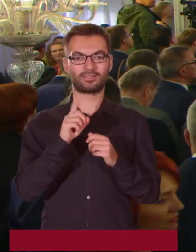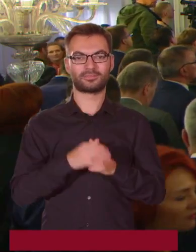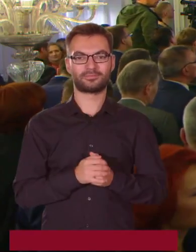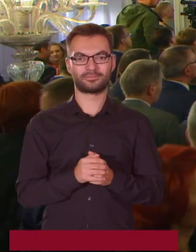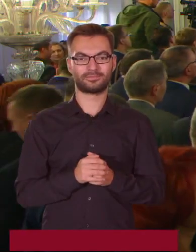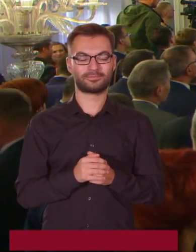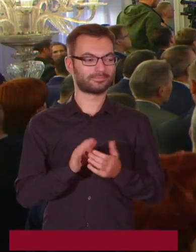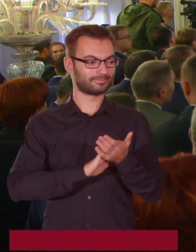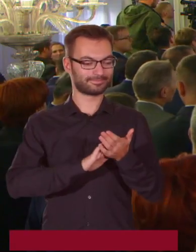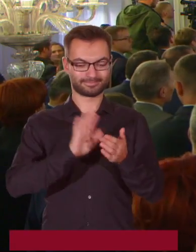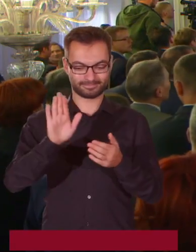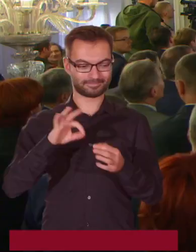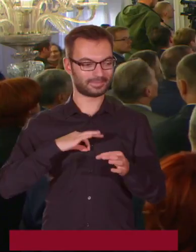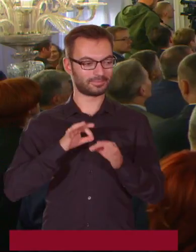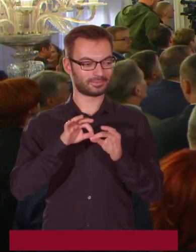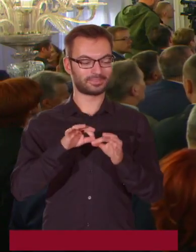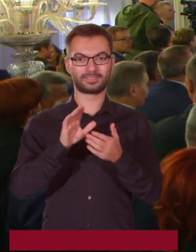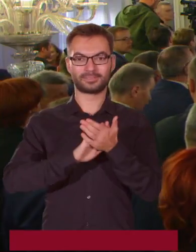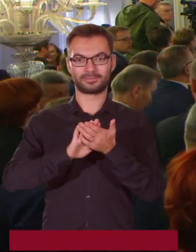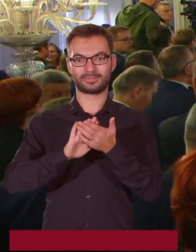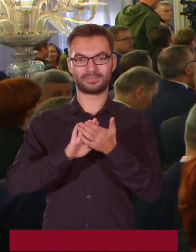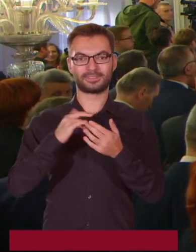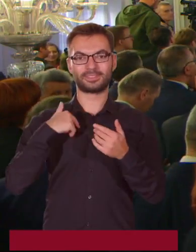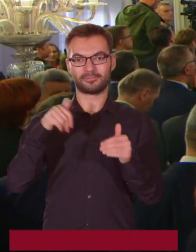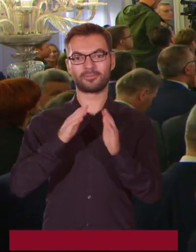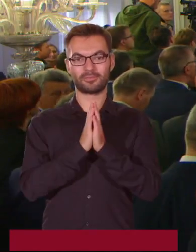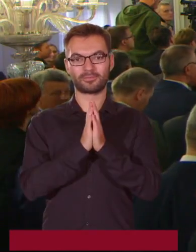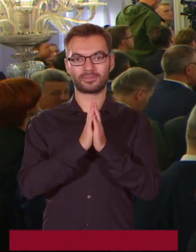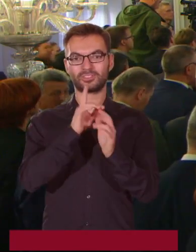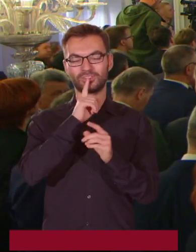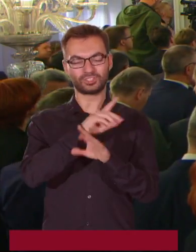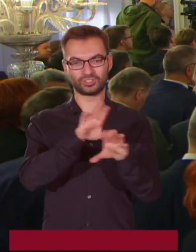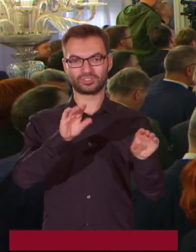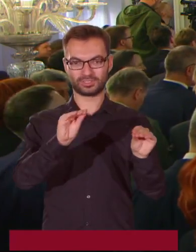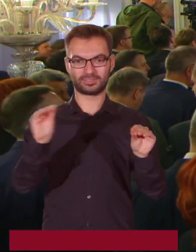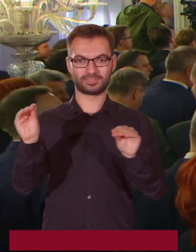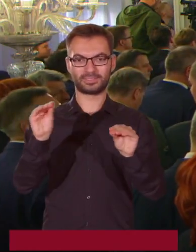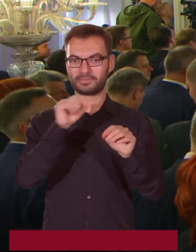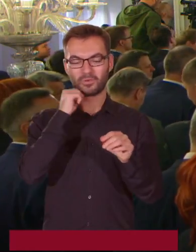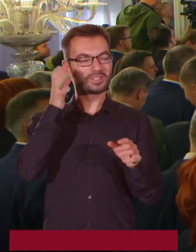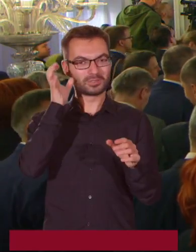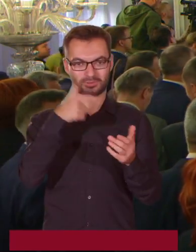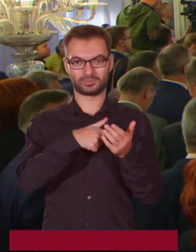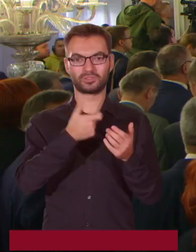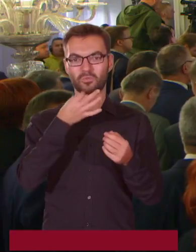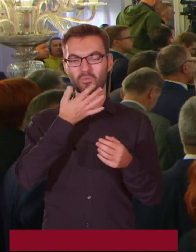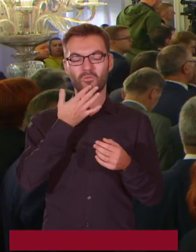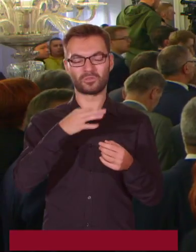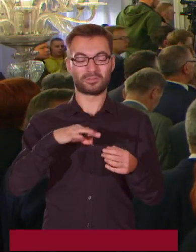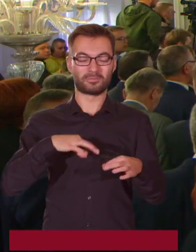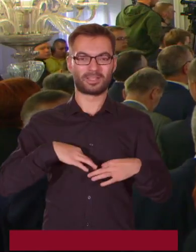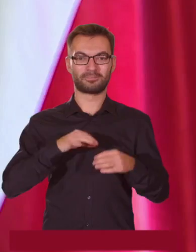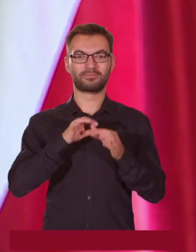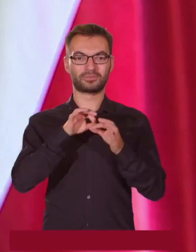bym państwa mogła poprosić o ciszę, dlatego że naprawdę nie słyszymy tego, co mówi pan przewodniczący. To jest uroczysta chwila i sądzę, że